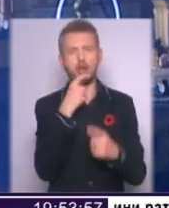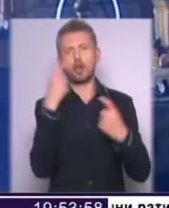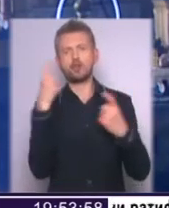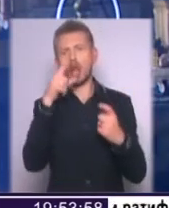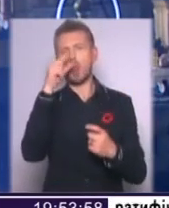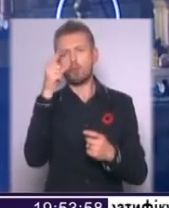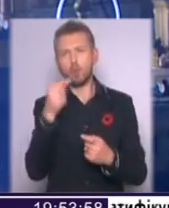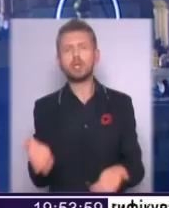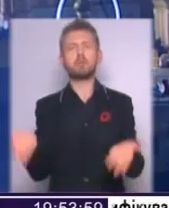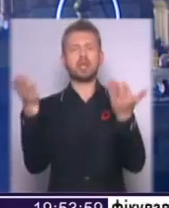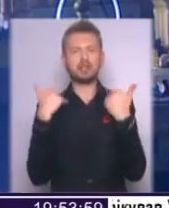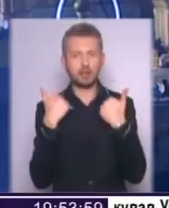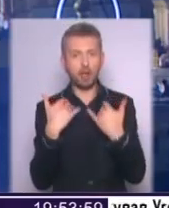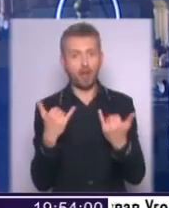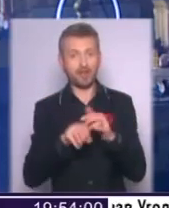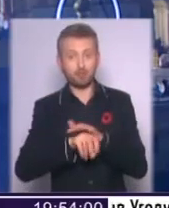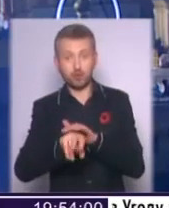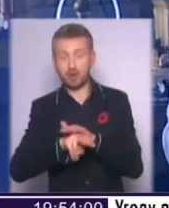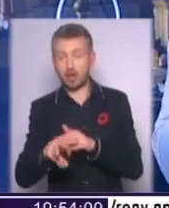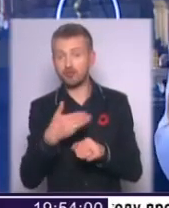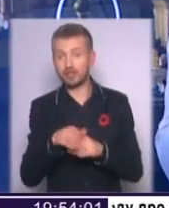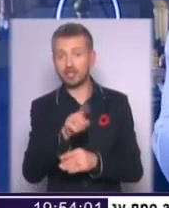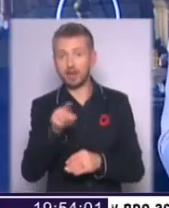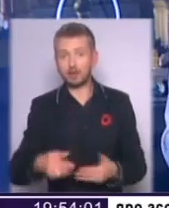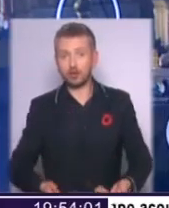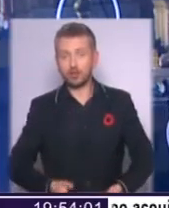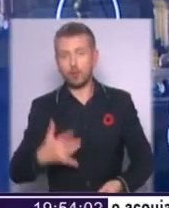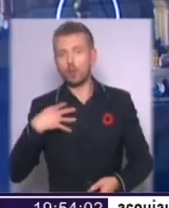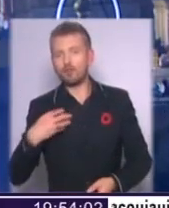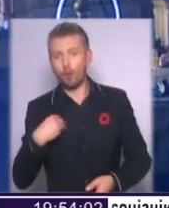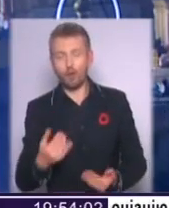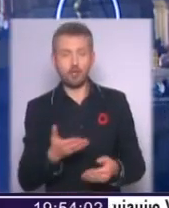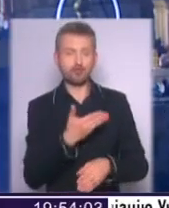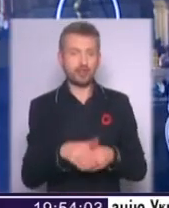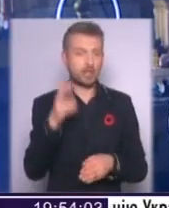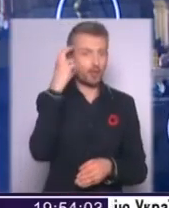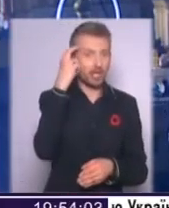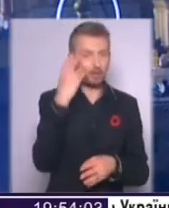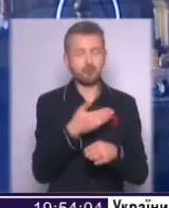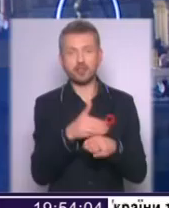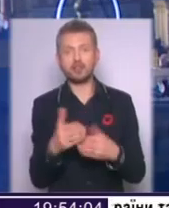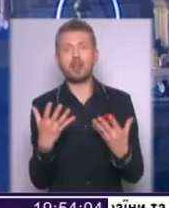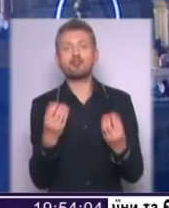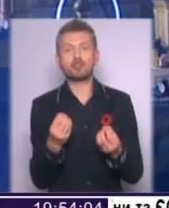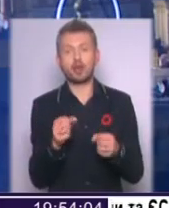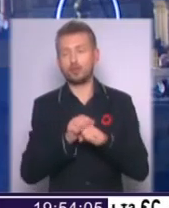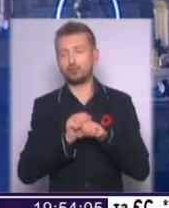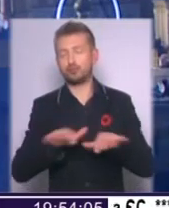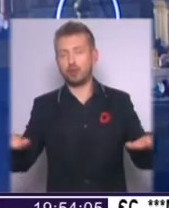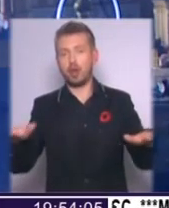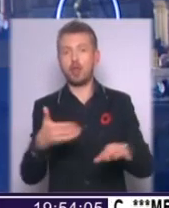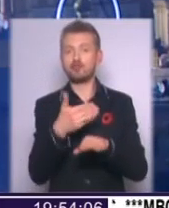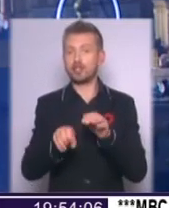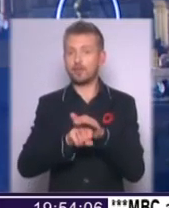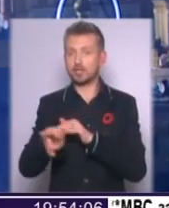прийди!». Зараз вони потікали, вони, частина з них живе у Львові, частина в Києві, частина десь ще розсіялася, частина